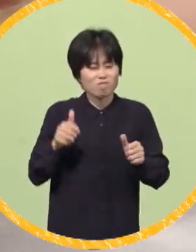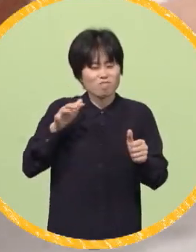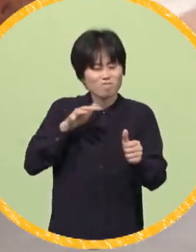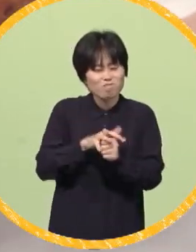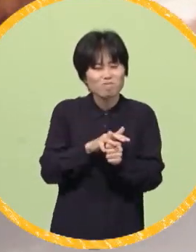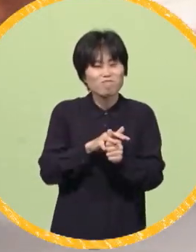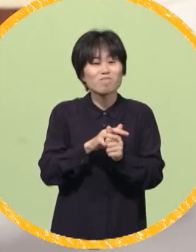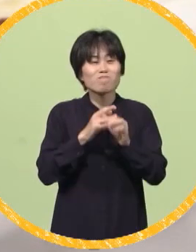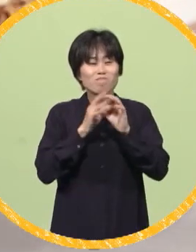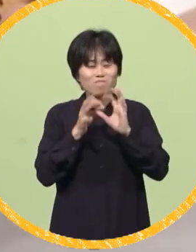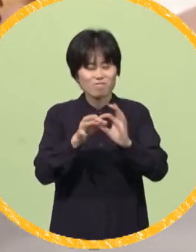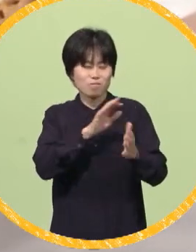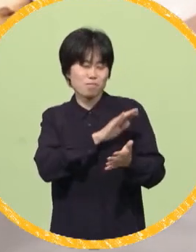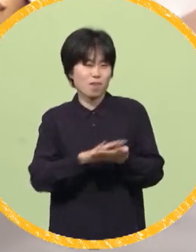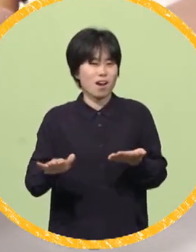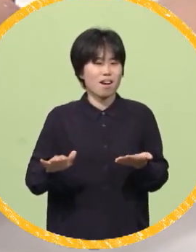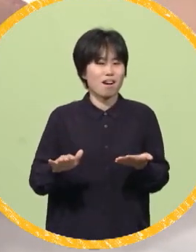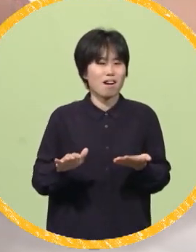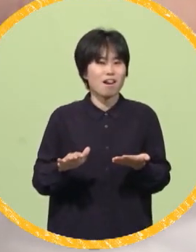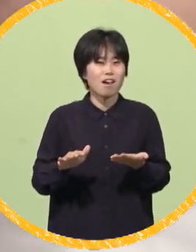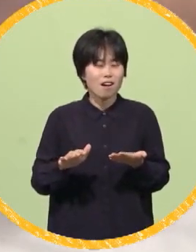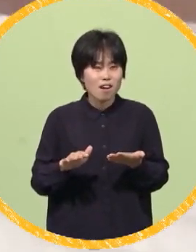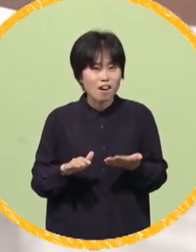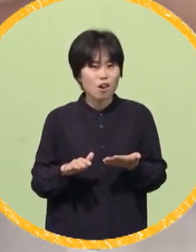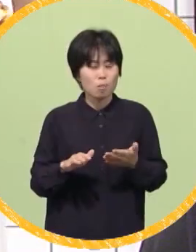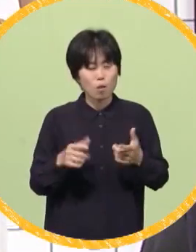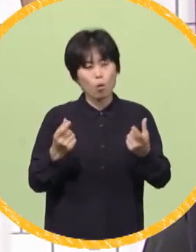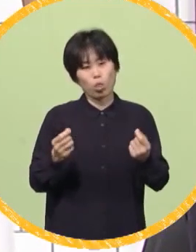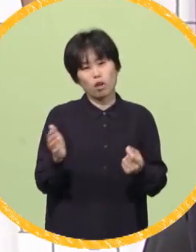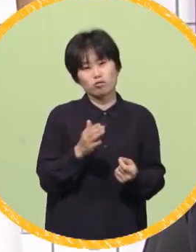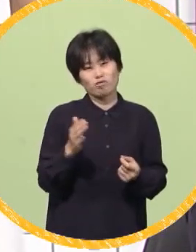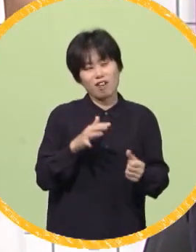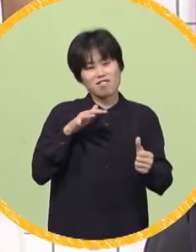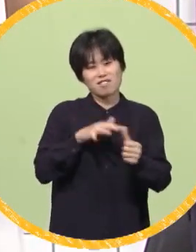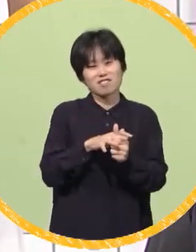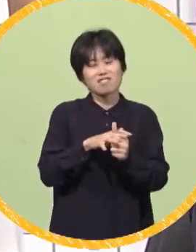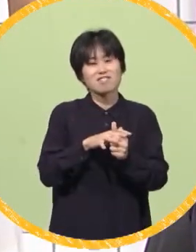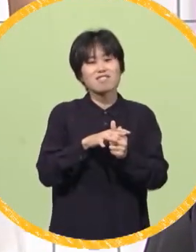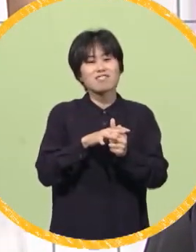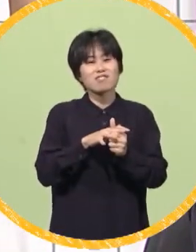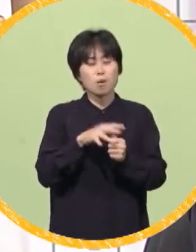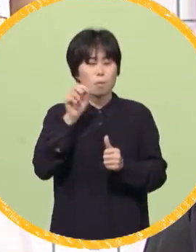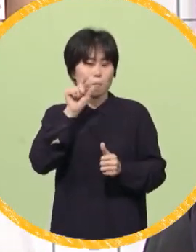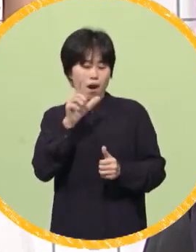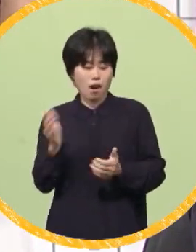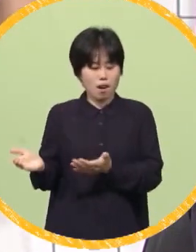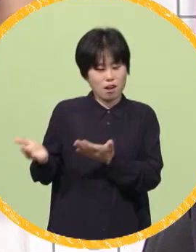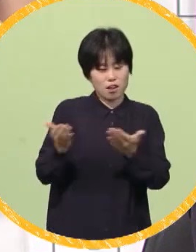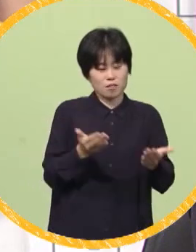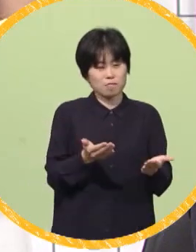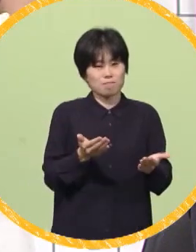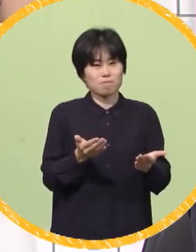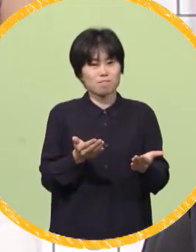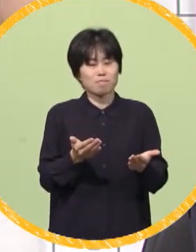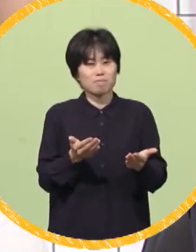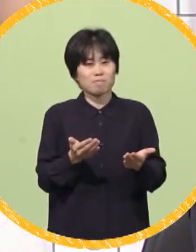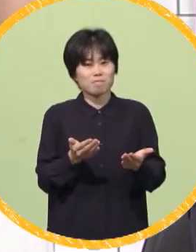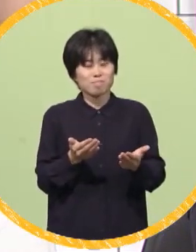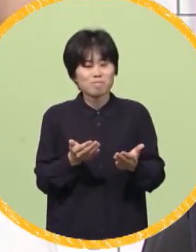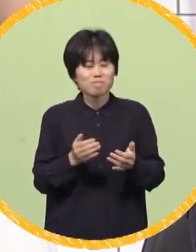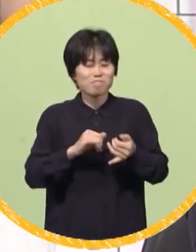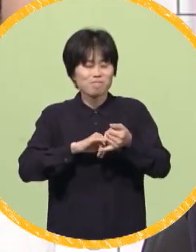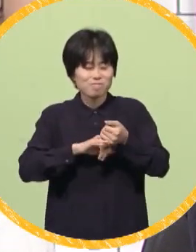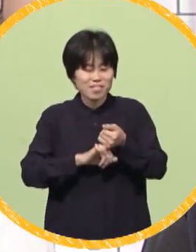ですけど、ちょっと人気すぎて売り切れということで、まあ、それ並ぶぐらいね、人気のパンお持ちしました。じゃあ、知事、ぜ